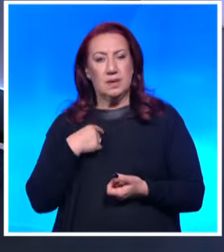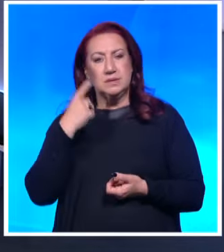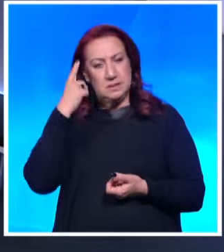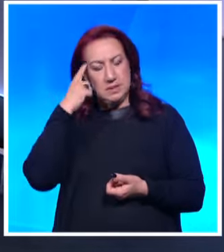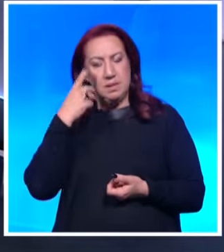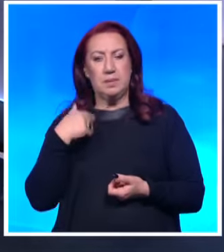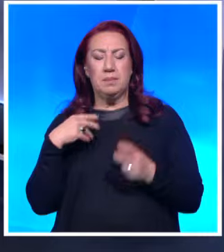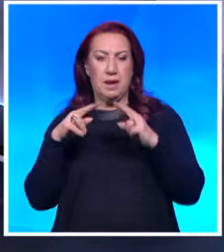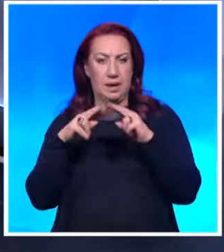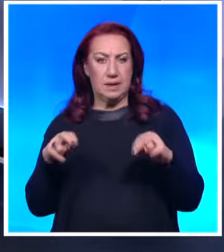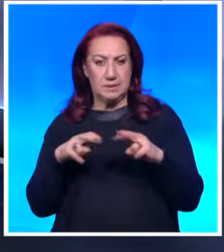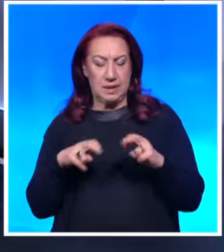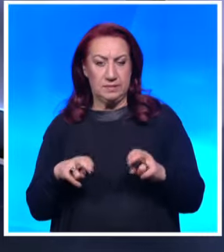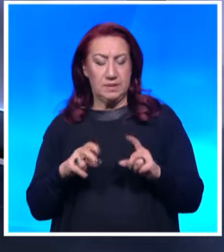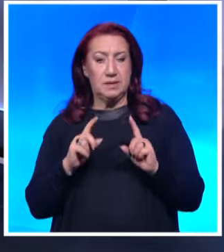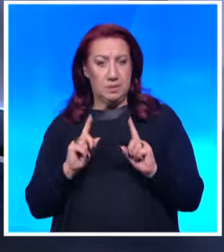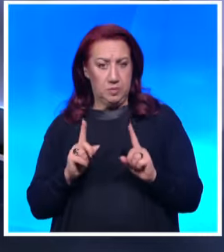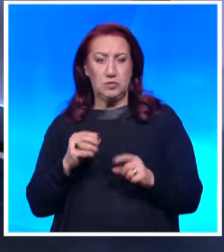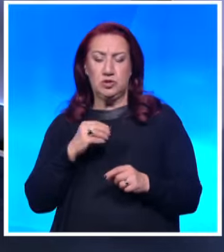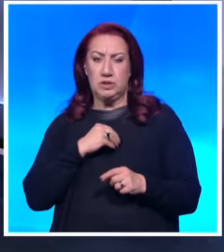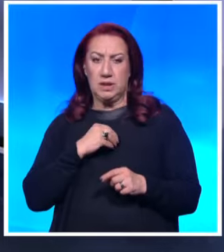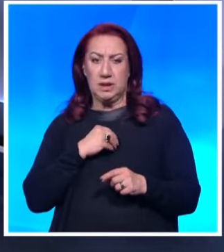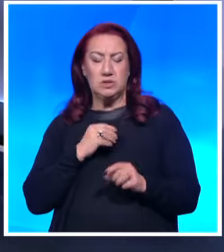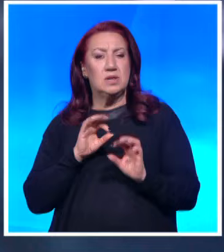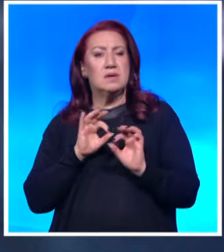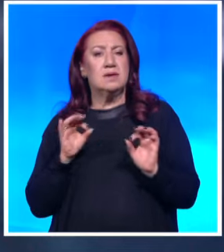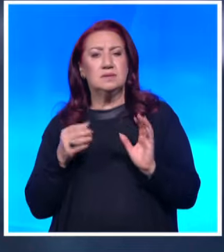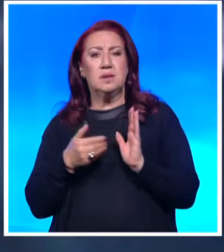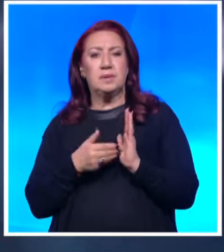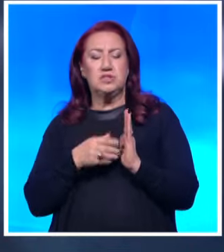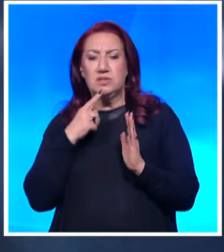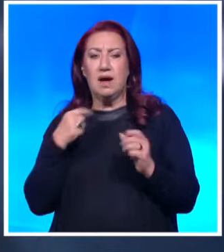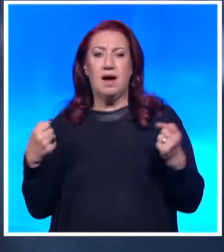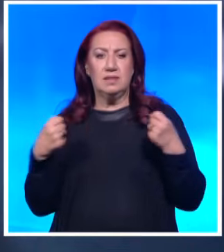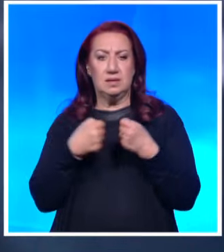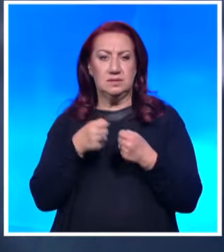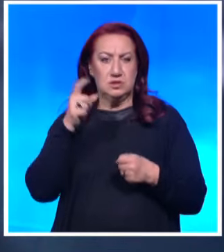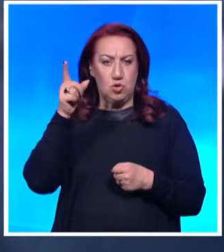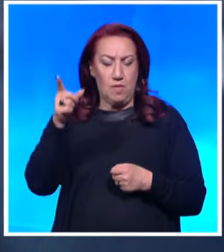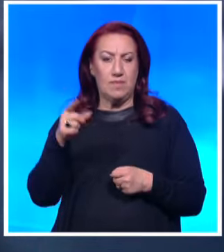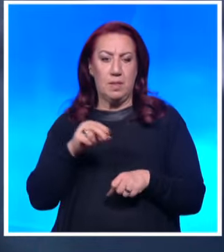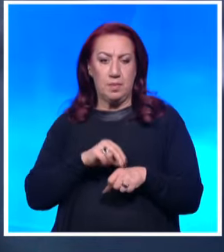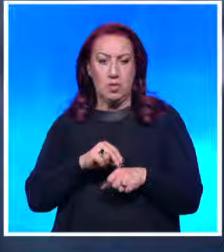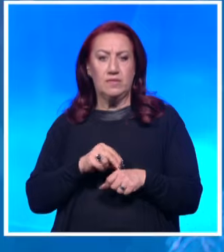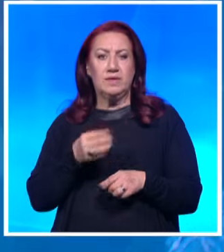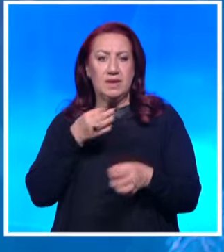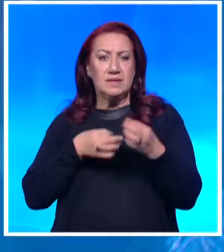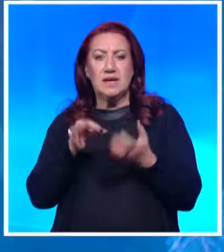разследване. Все пак, можете ли да ни кажете дали е ясна причината за катастрофата в Пловдив и да ни опишете мястото, на което е станал този